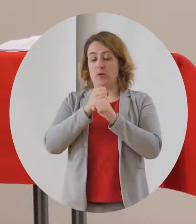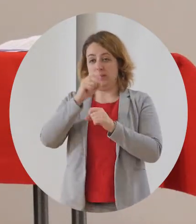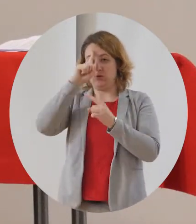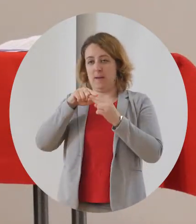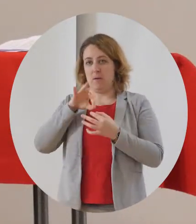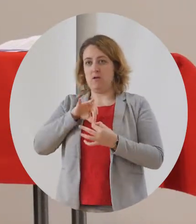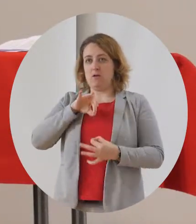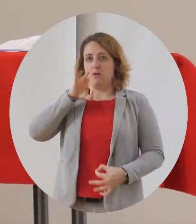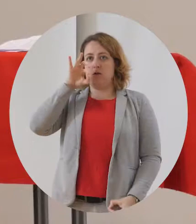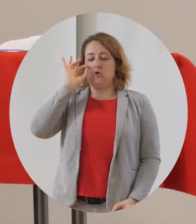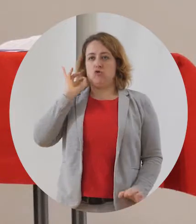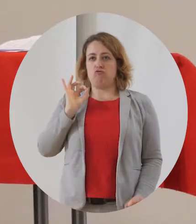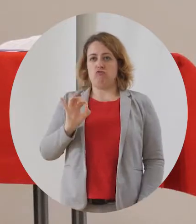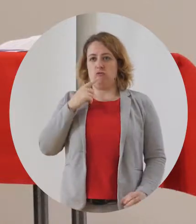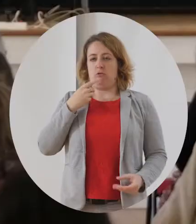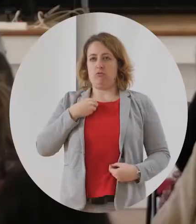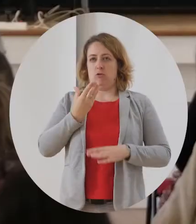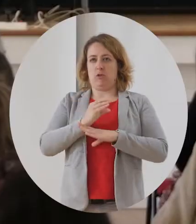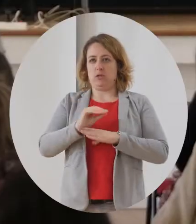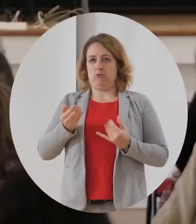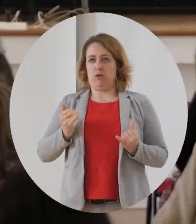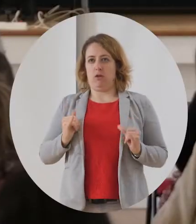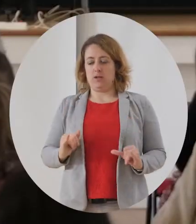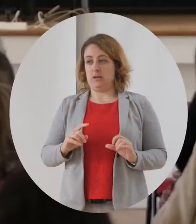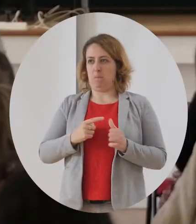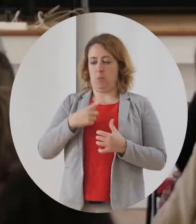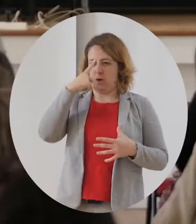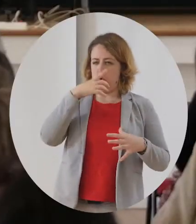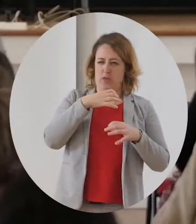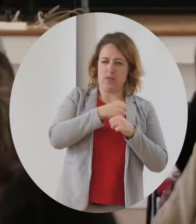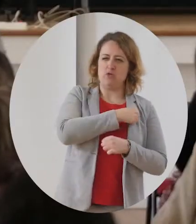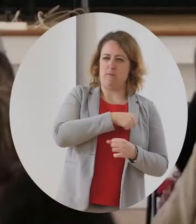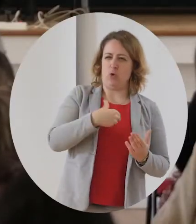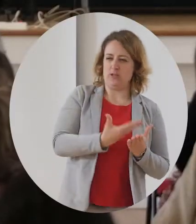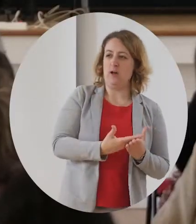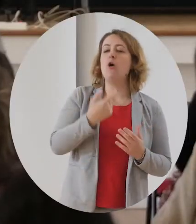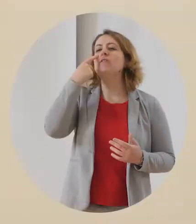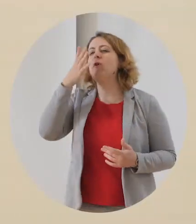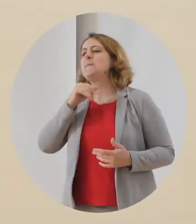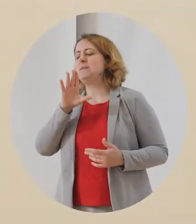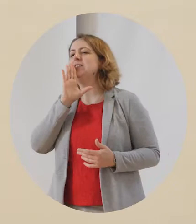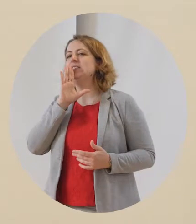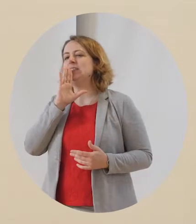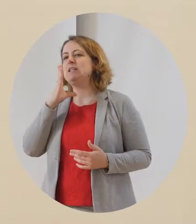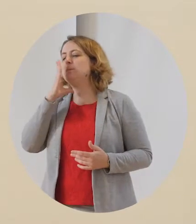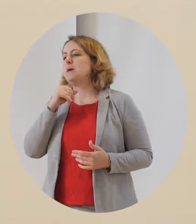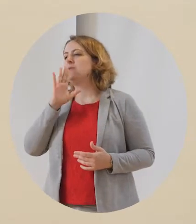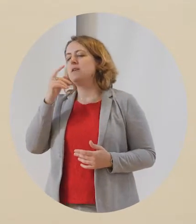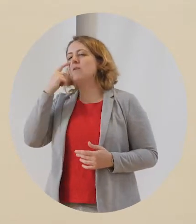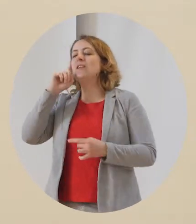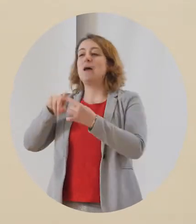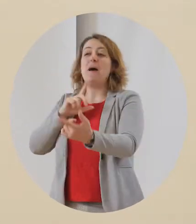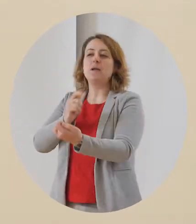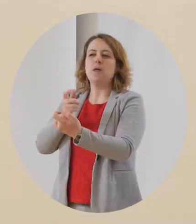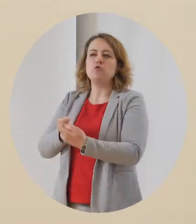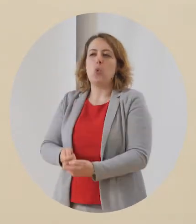maintenir leur axe, à se maintenir de manière sécurisée, assise, les appuis au sol. Enfin, on y viendra cet après-midi sur